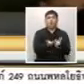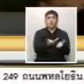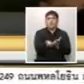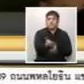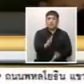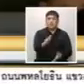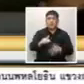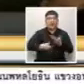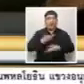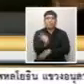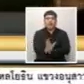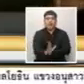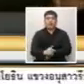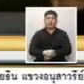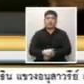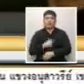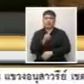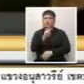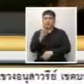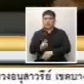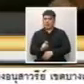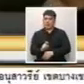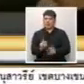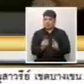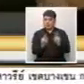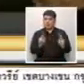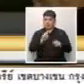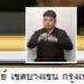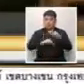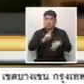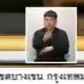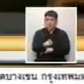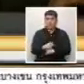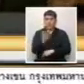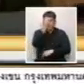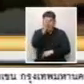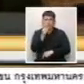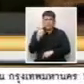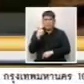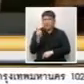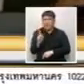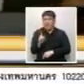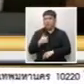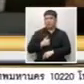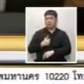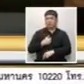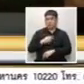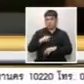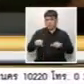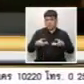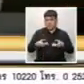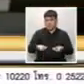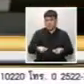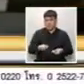งนี้เป็นจุดสงสัยที่ดิฉันเนี่ยอยากให้ตั้งกรรมาธิการเพื่อการตรวจสอบสิ่งนี้นะคะไม่ใช่ว่า